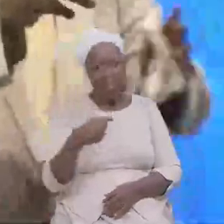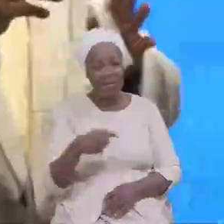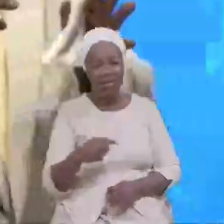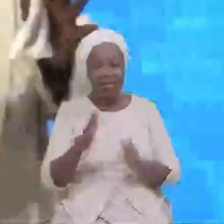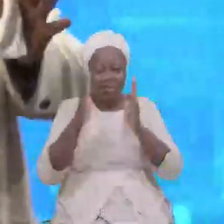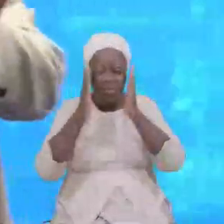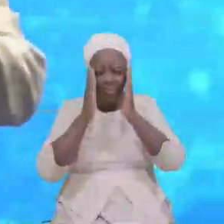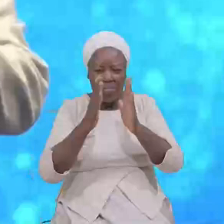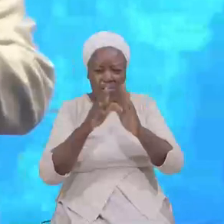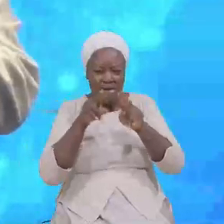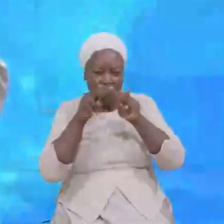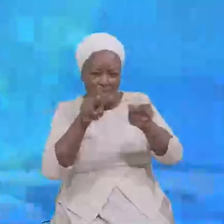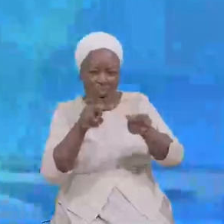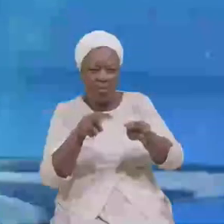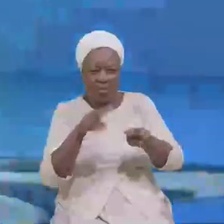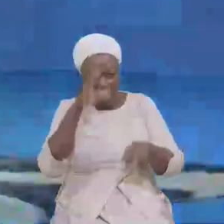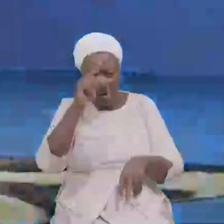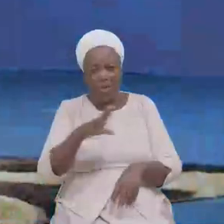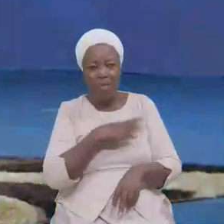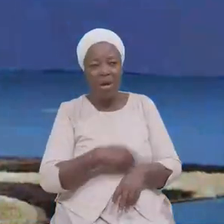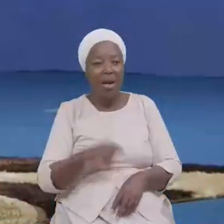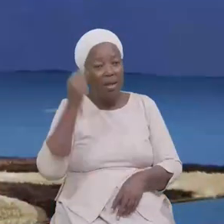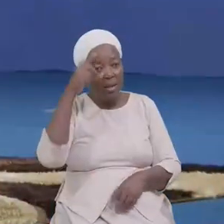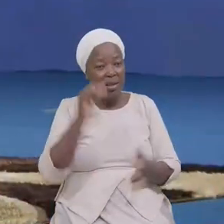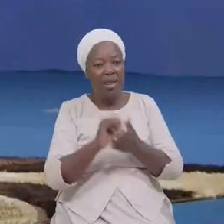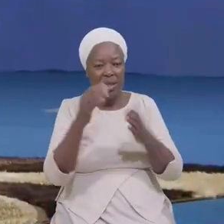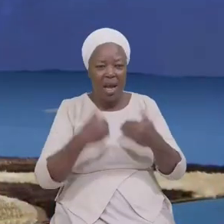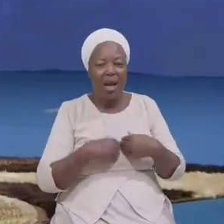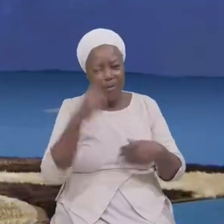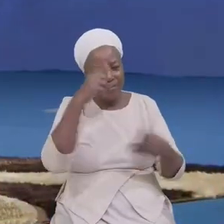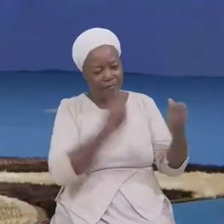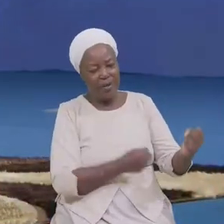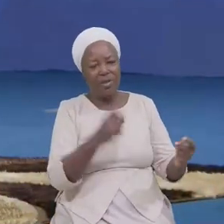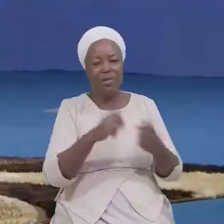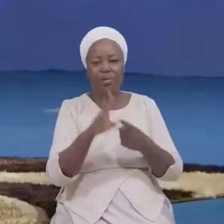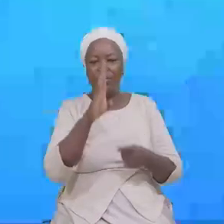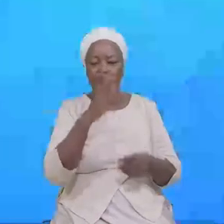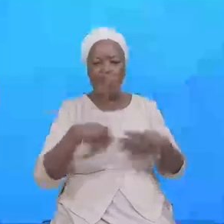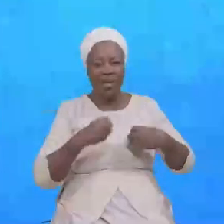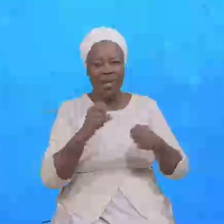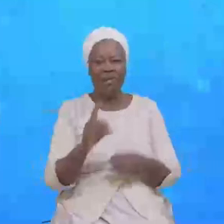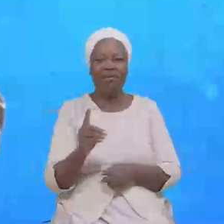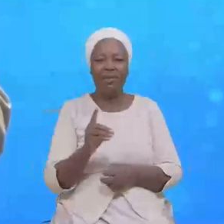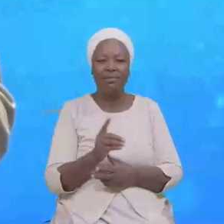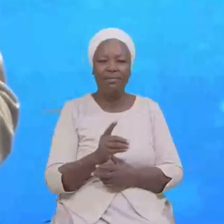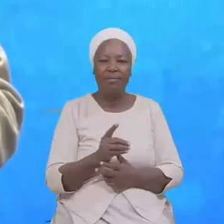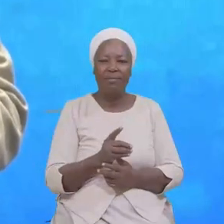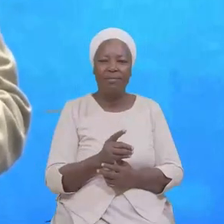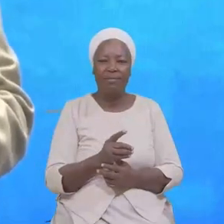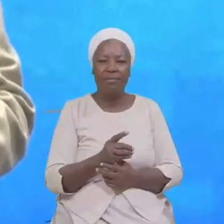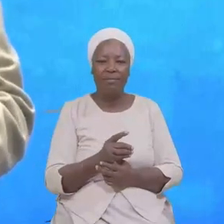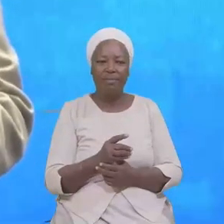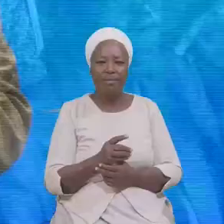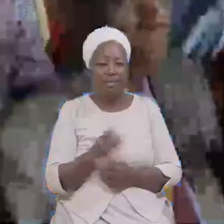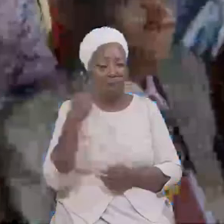Et fixant le regard sur lui et voyant qu'il avait la foi pour être guéri. Voyez